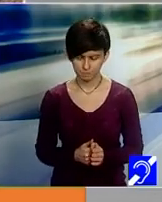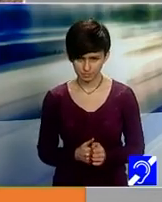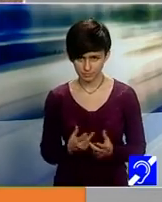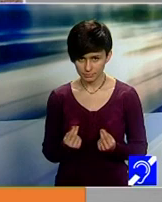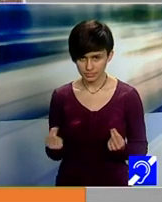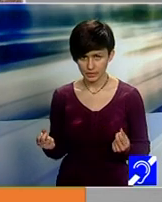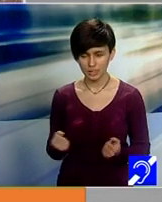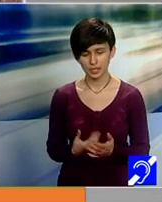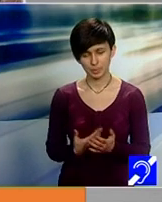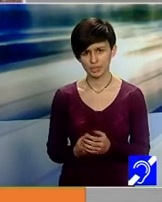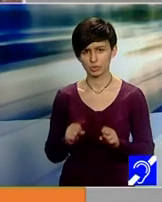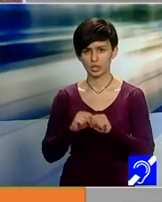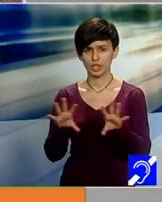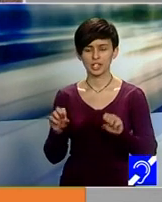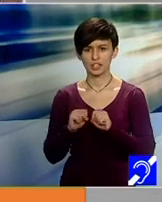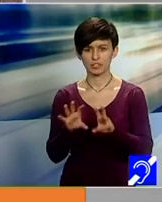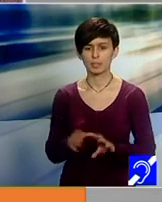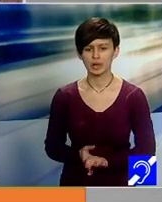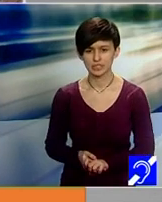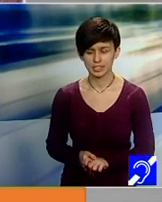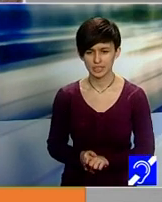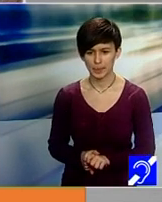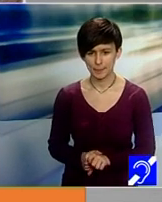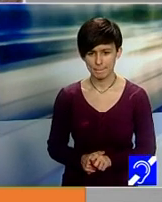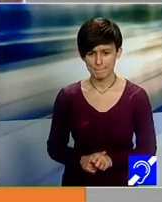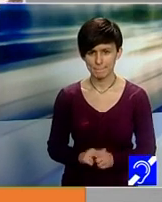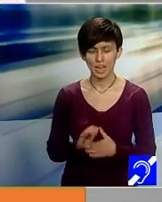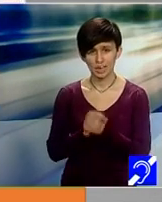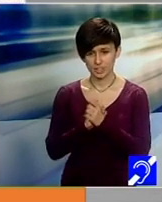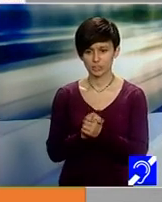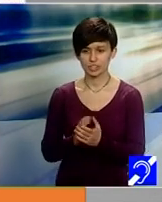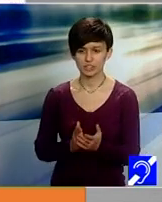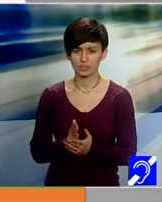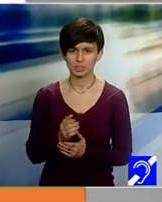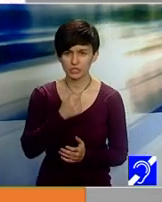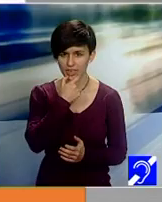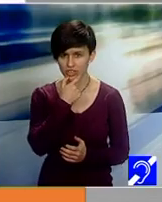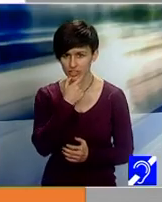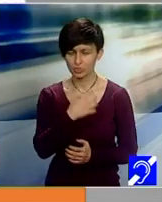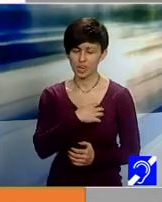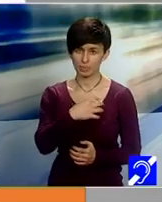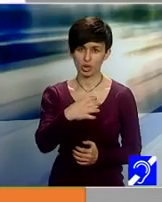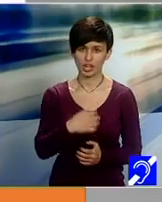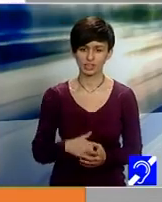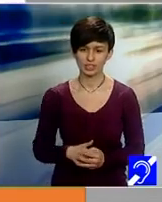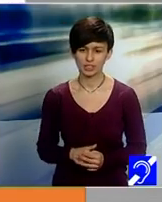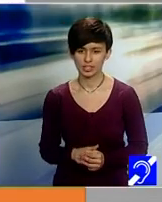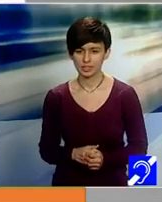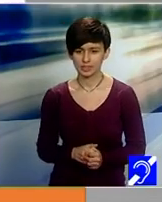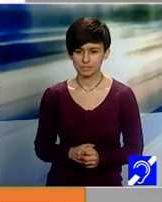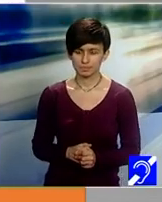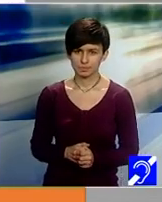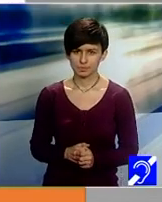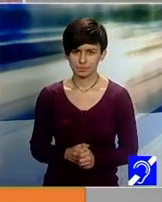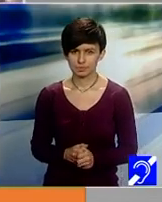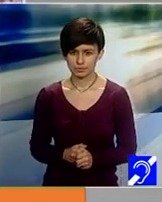Vă dorim spor să aveți. Să dea Dumnezeu și cât... an bogat. Da, an bogat, cum spuneți.